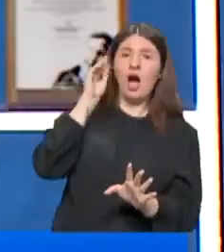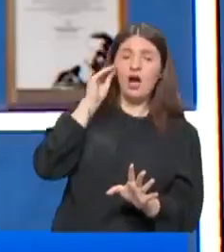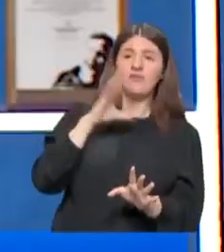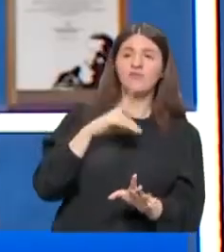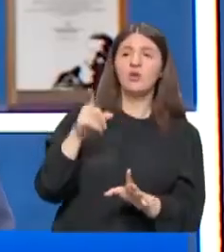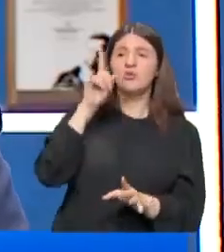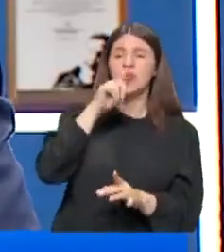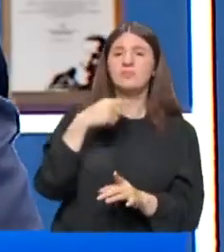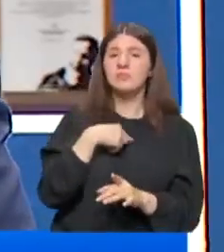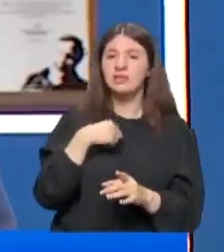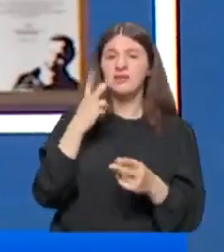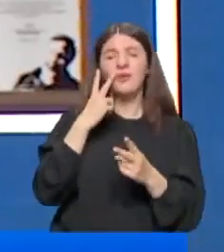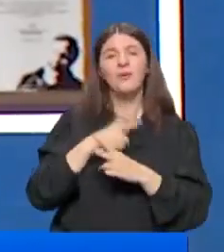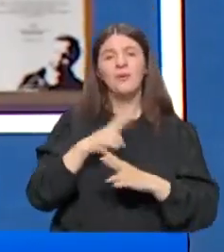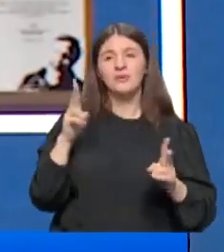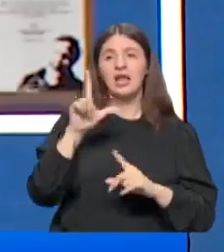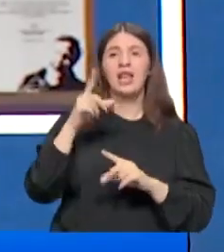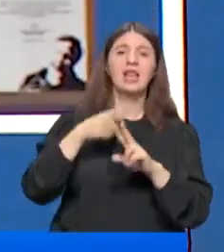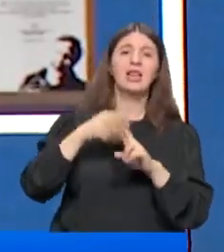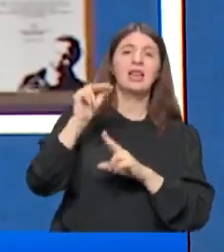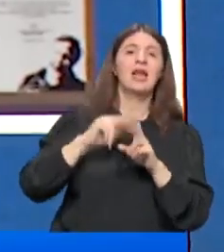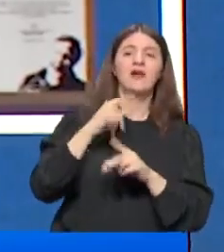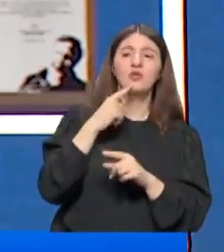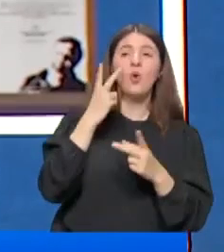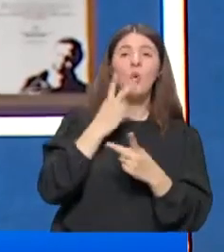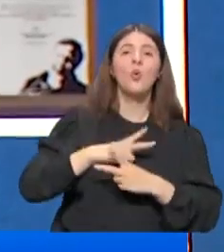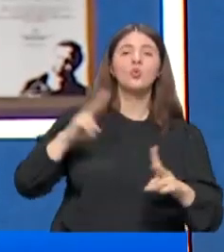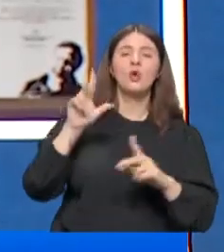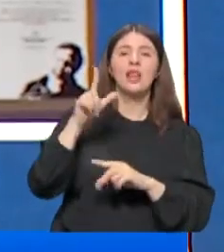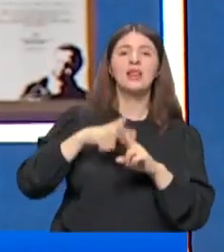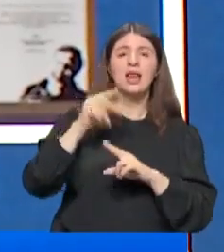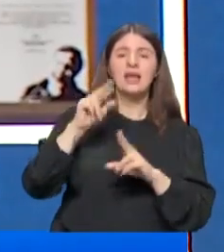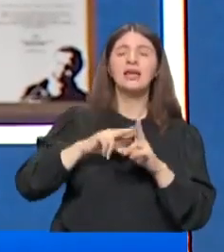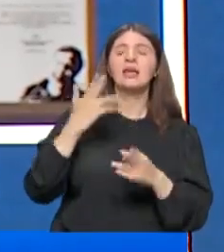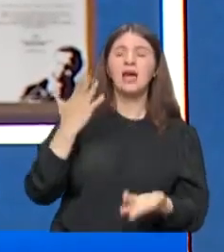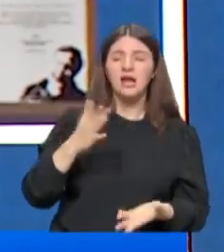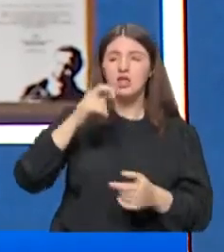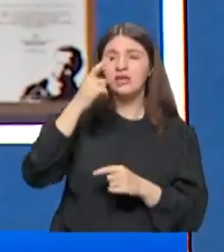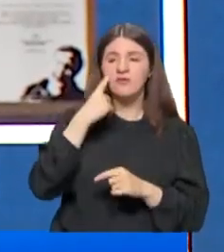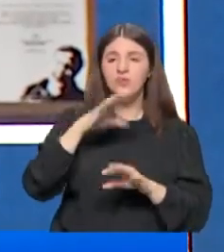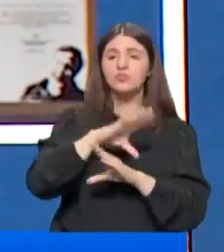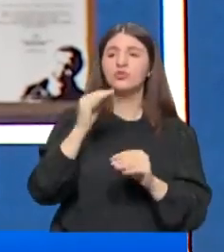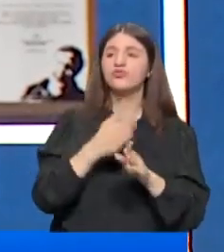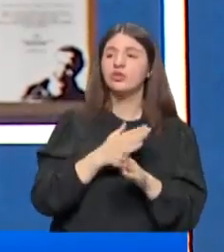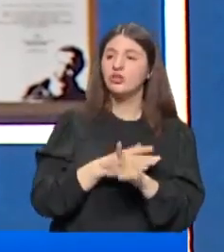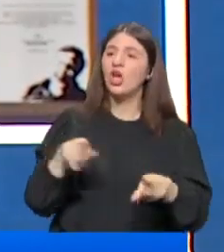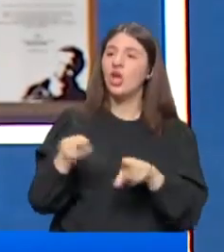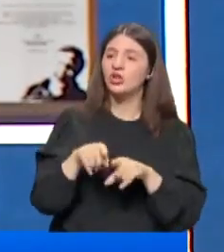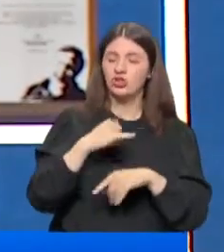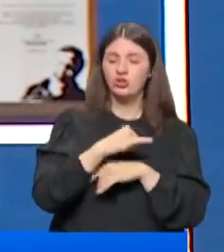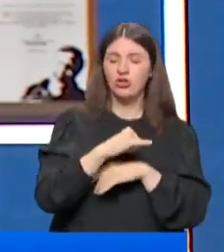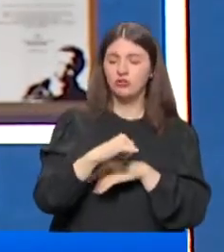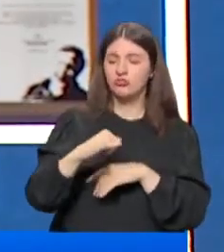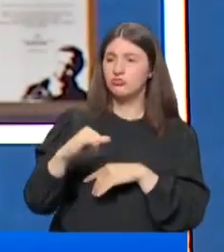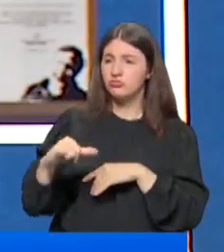var. Onun için biz özgürlükçü laiklik diyoruz. Özgürlükçü laiklik. Yani devletin bütün vatandaşlarına eşit yakınlıkta